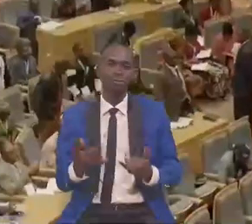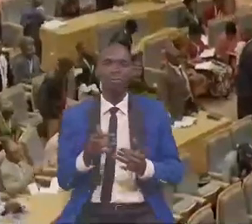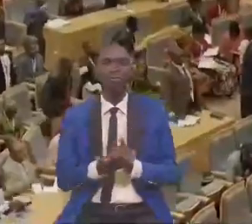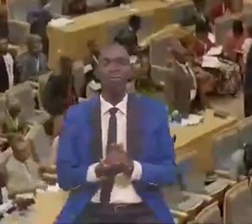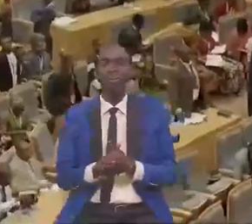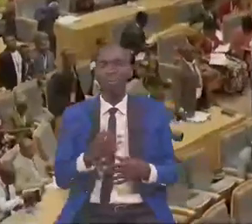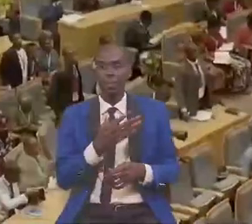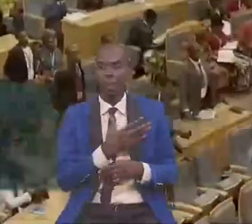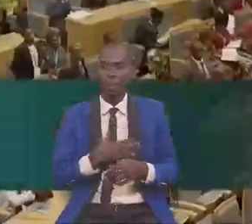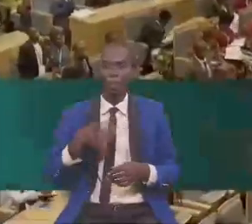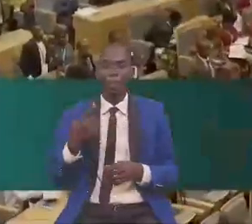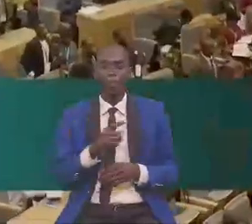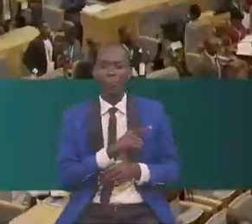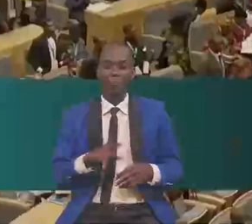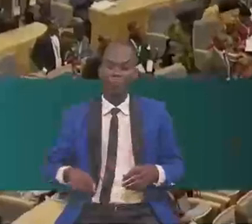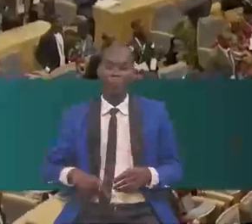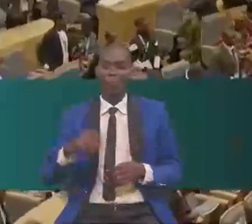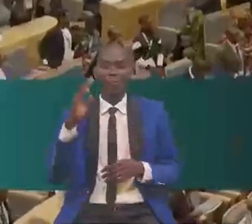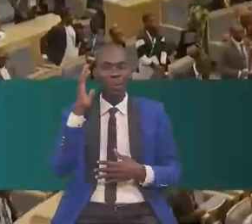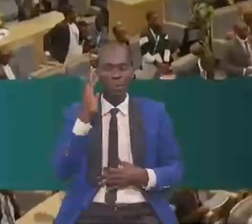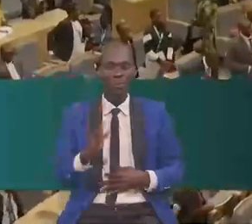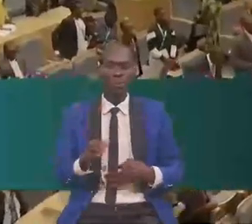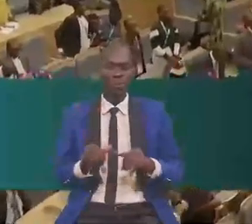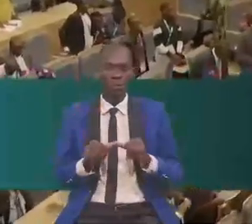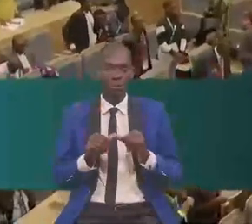Seigneur va garder cette porte ouverte.